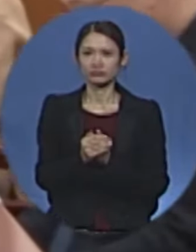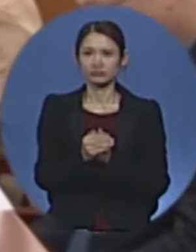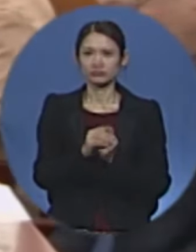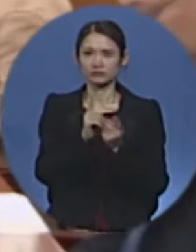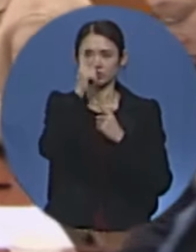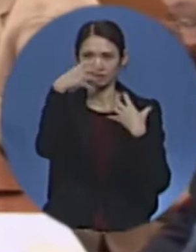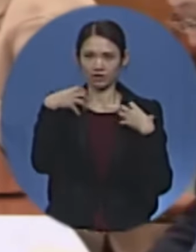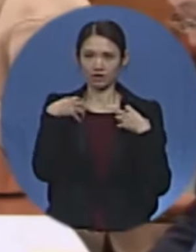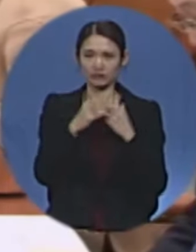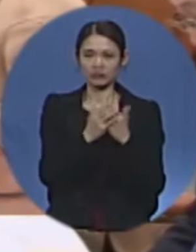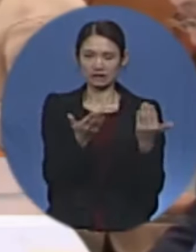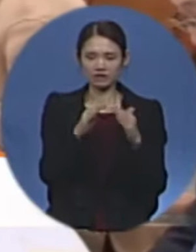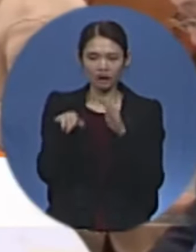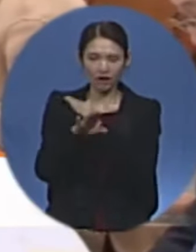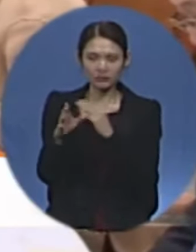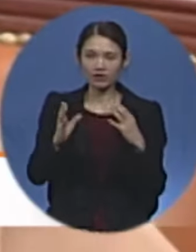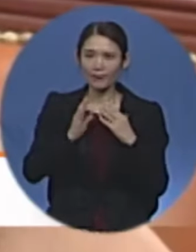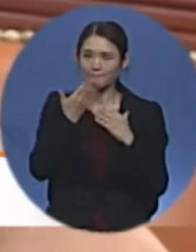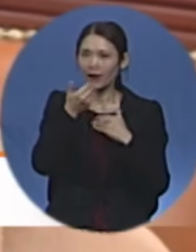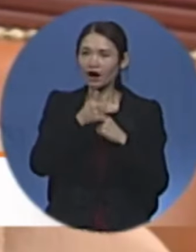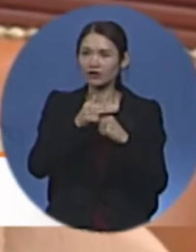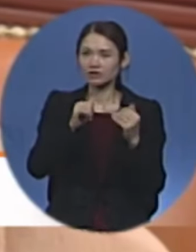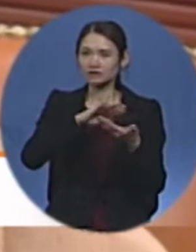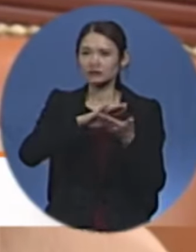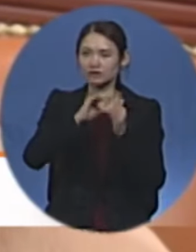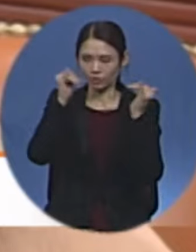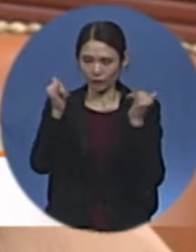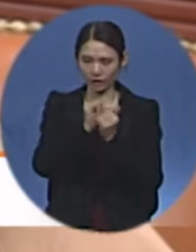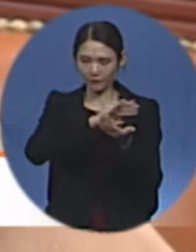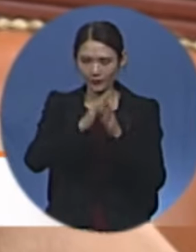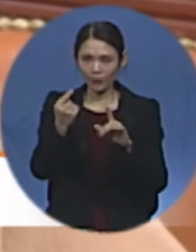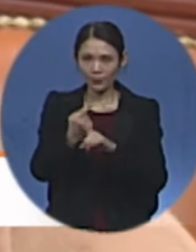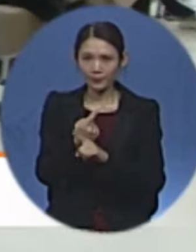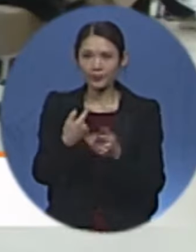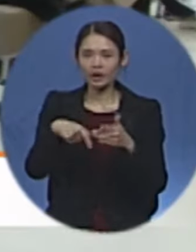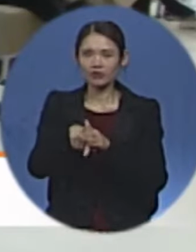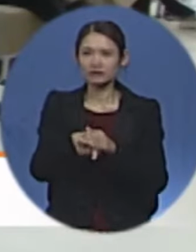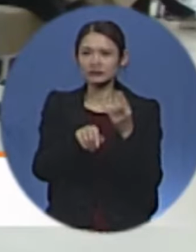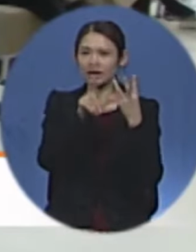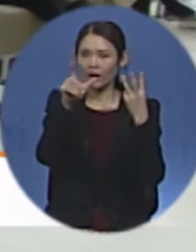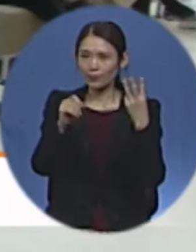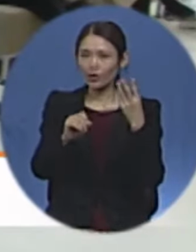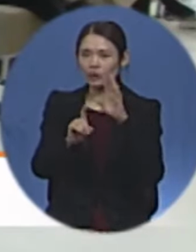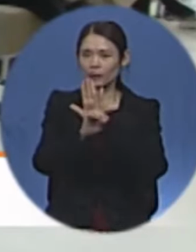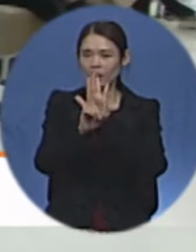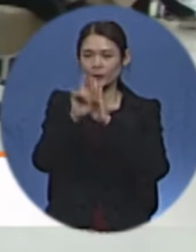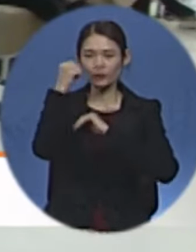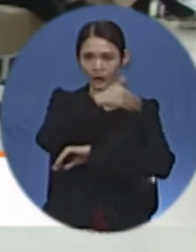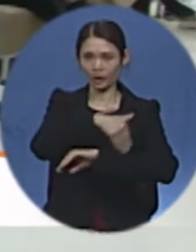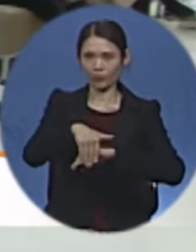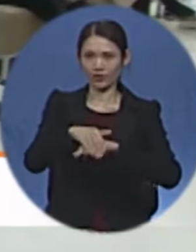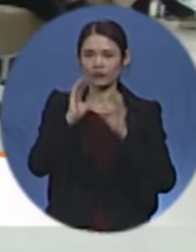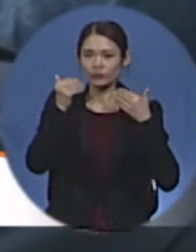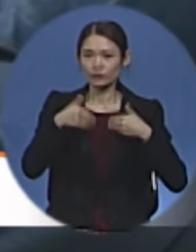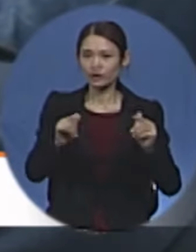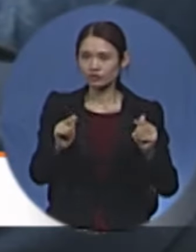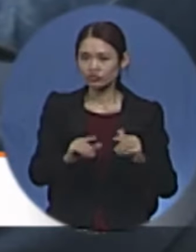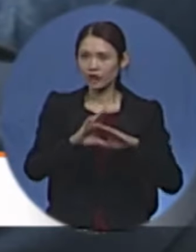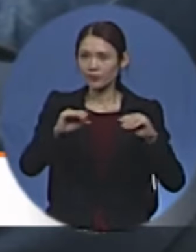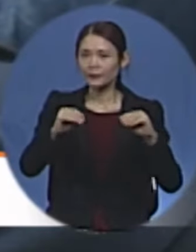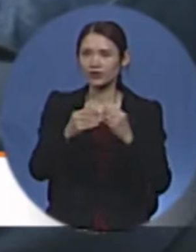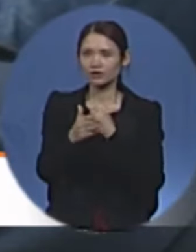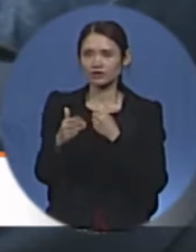당국은 일가정 양립이 가능한 사회 구조를 만드는 방안을 3월 안에 발표할 예정입니다. 또 저출산 해결을